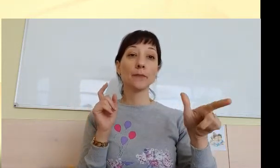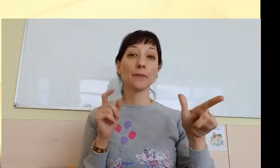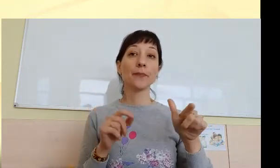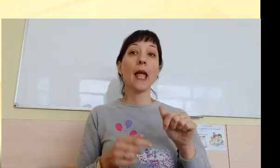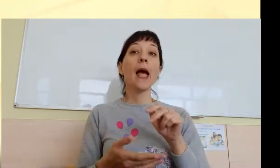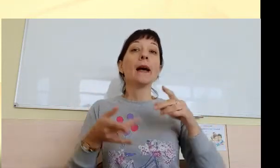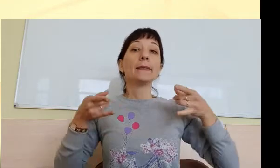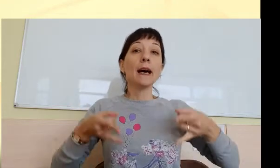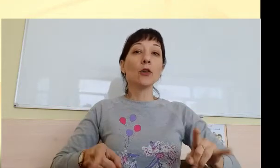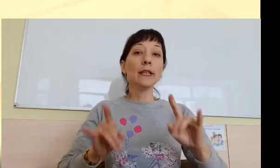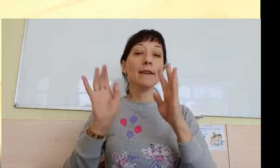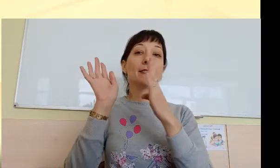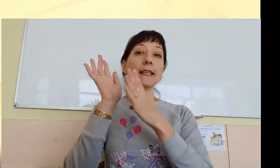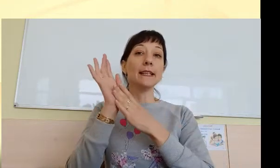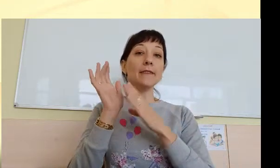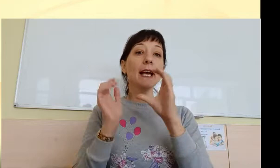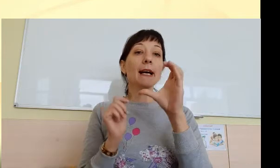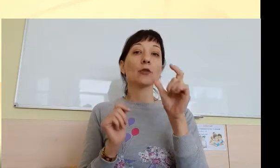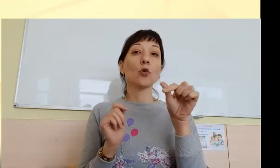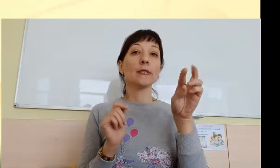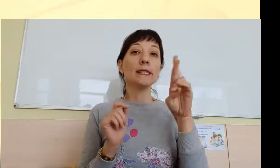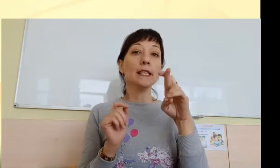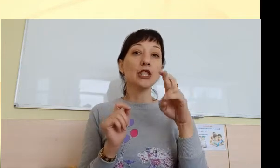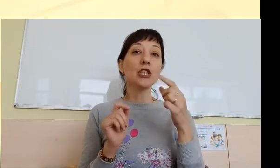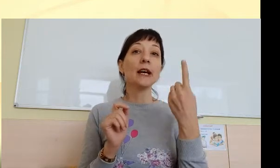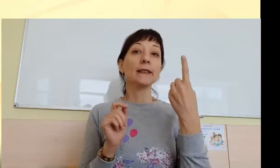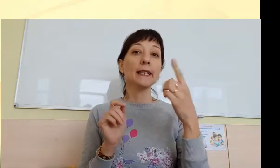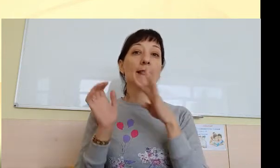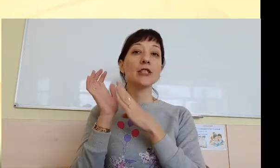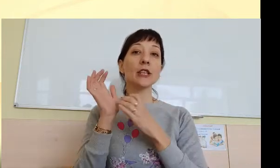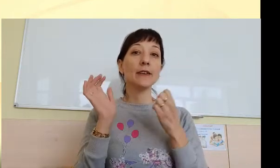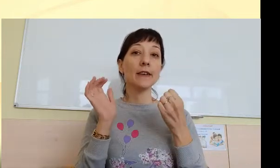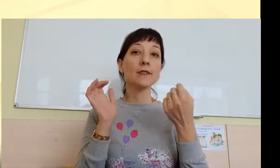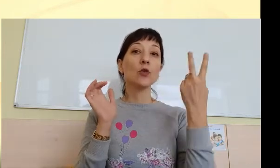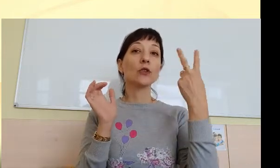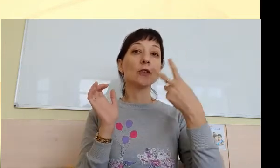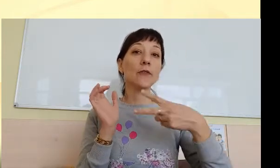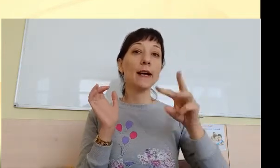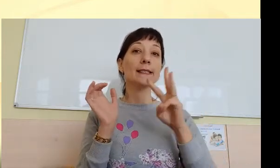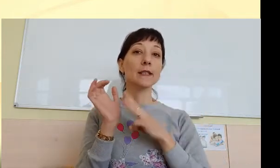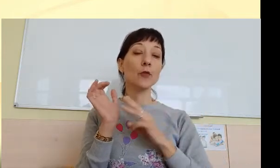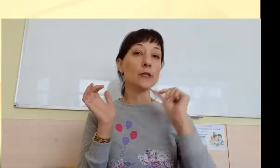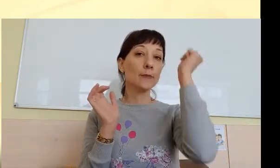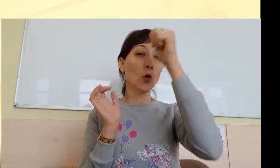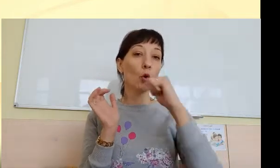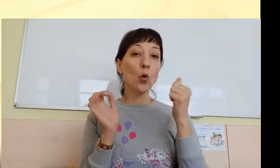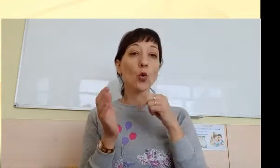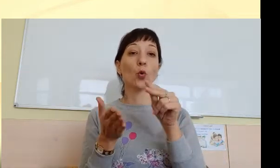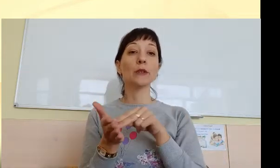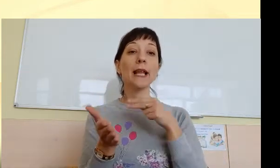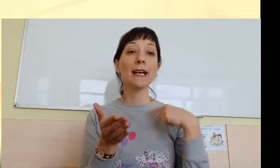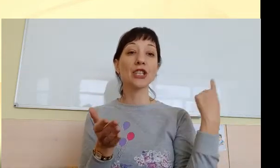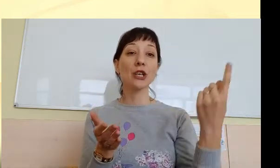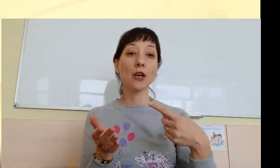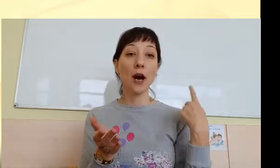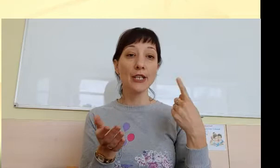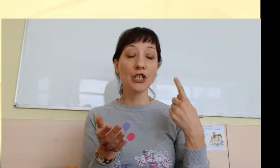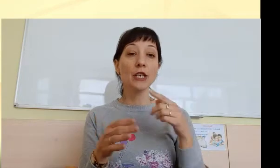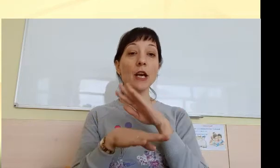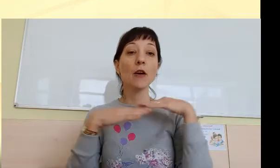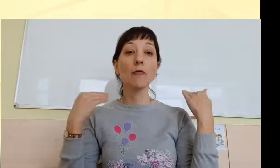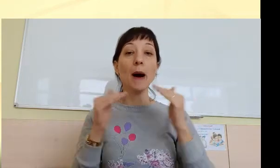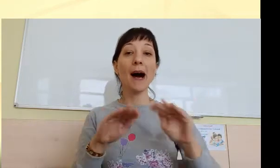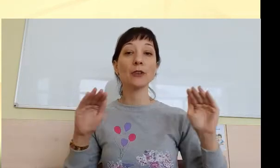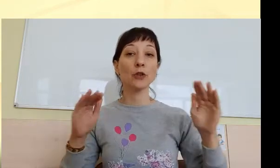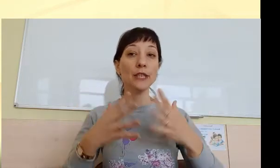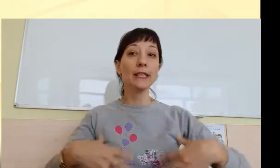драматург. Народився 9 січня 1928 року на